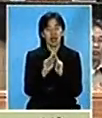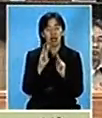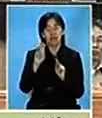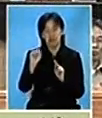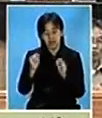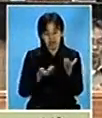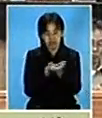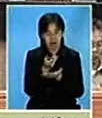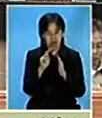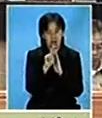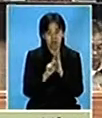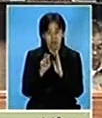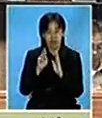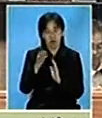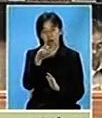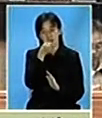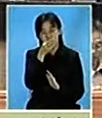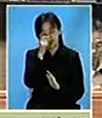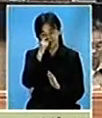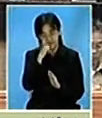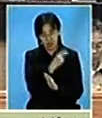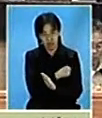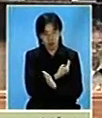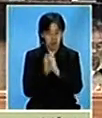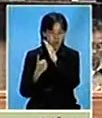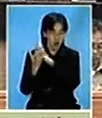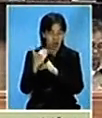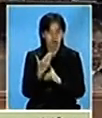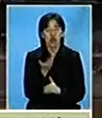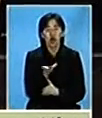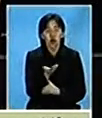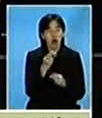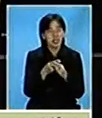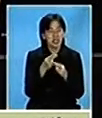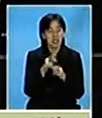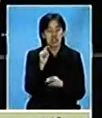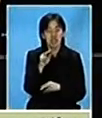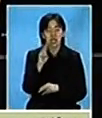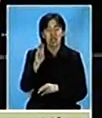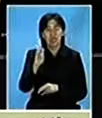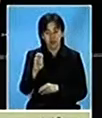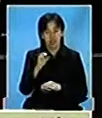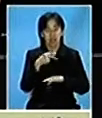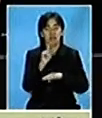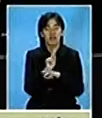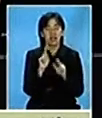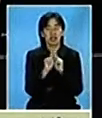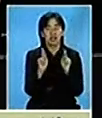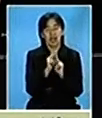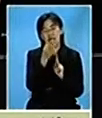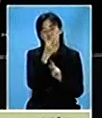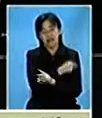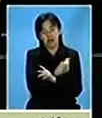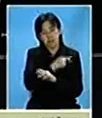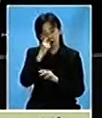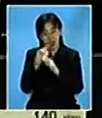างพรบวิชาชีพการแพทย์แผนไทยพ.ศ.ได้ขออนุญาตให้นายทวีลาหะพันธ์ประธานกรรมธิการวิชาชีพสาขาการ